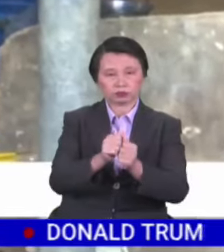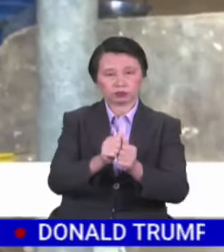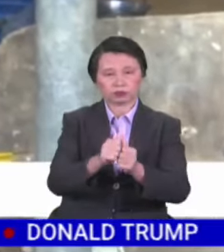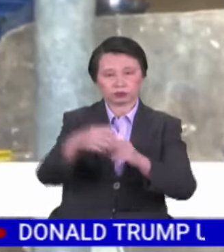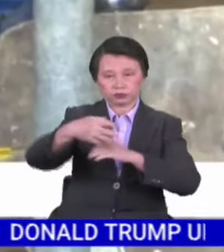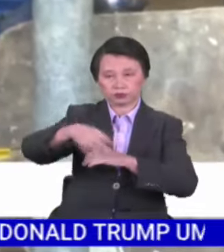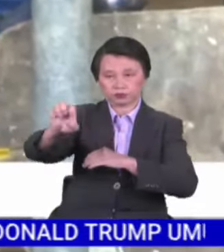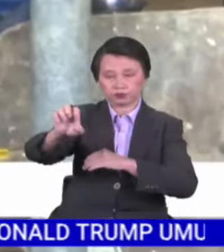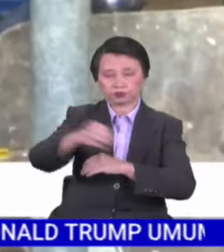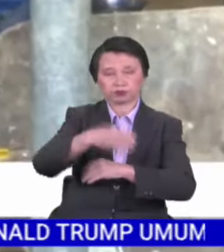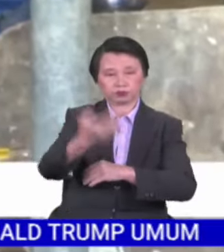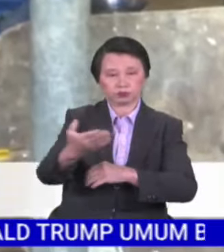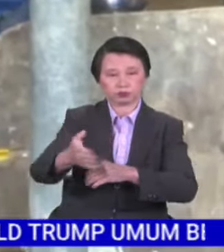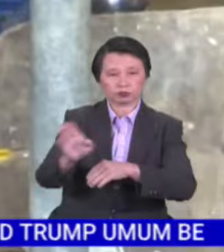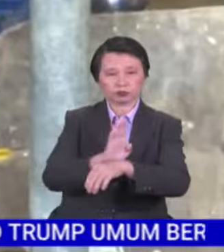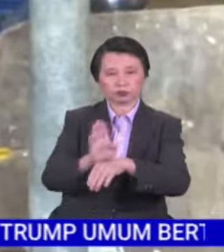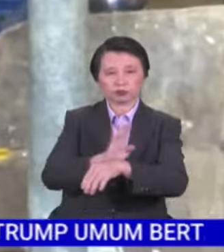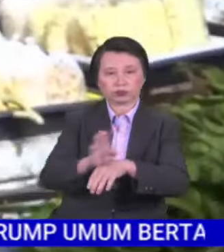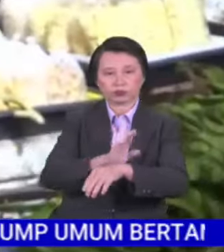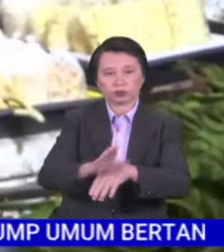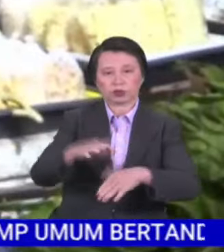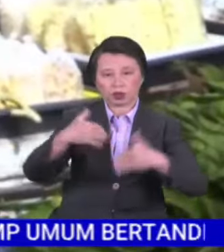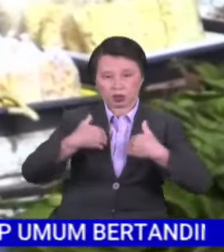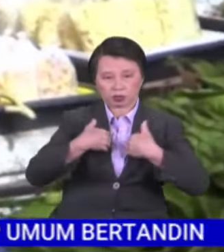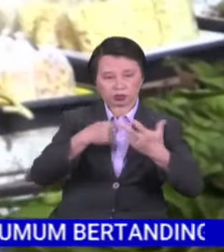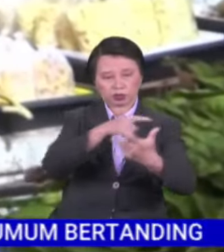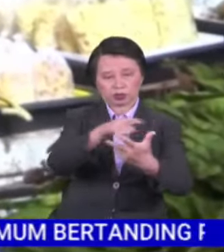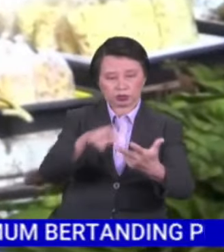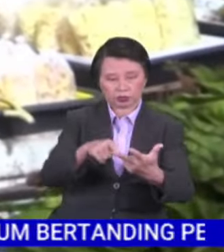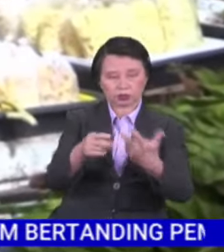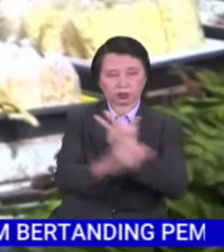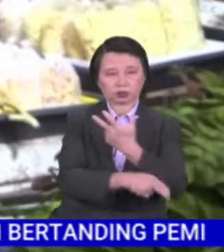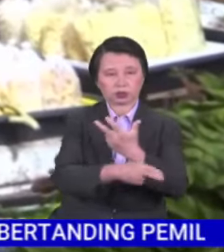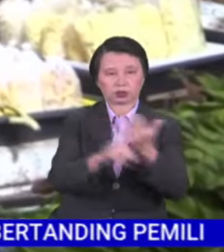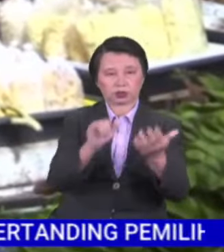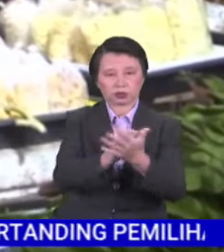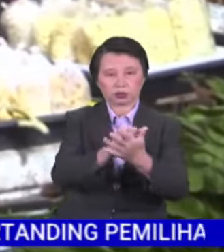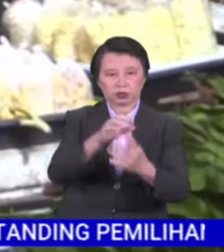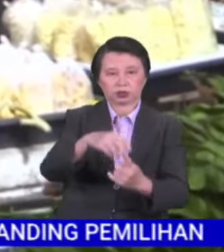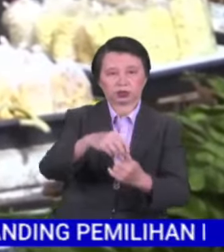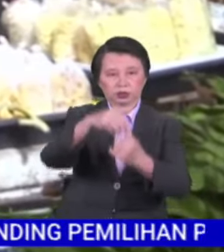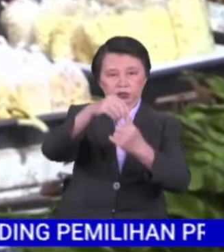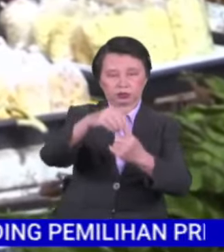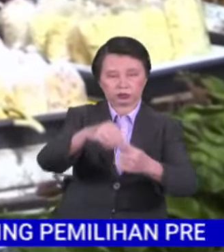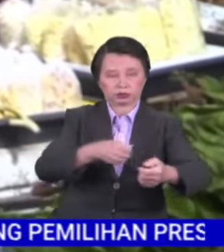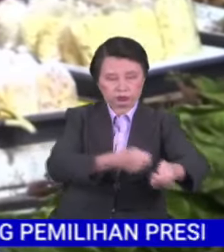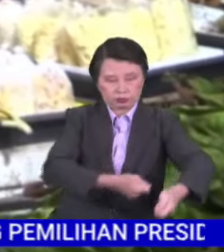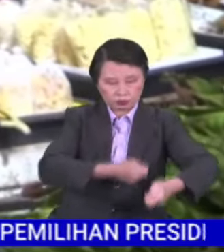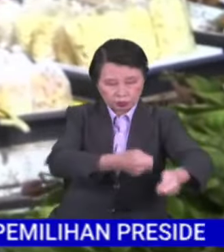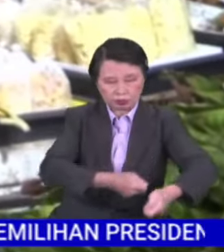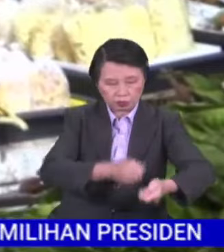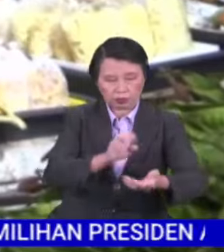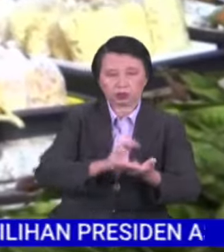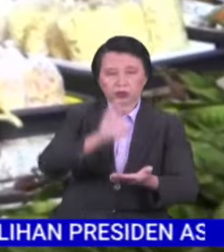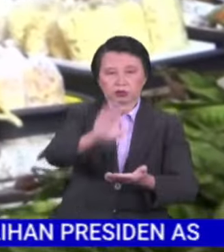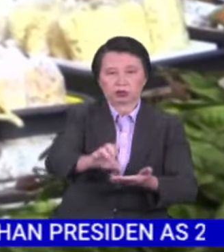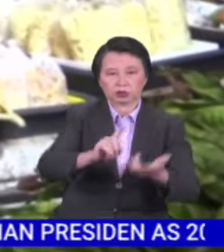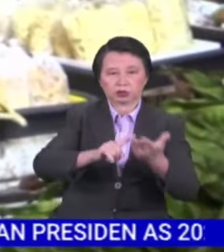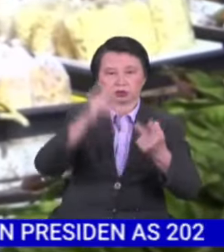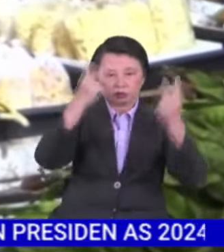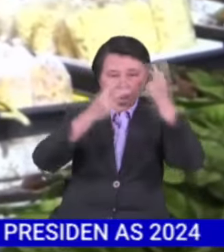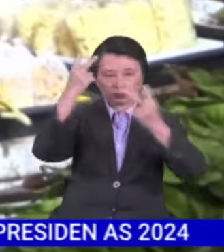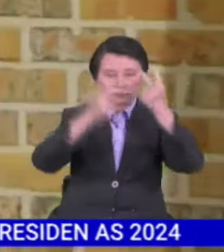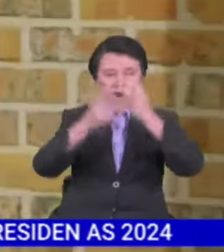antara pengeksport dan komuniti perniagaan yang ada di ketiga-tiga negara tersebut, terutama dalam sektor pertanian, pelaburan serta